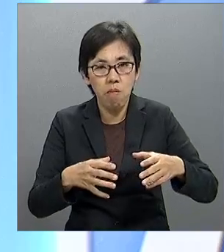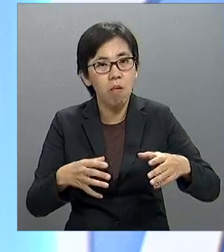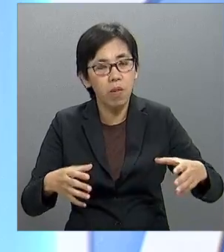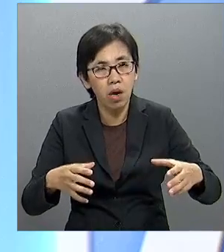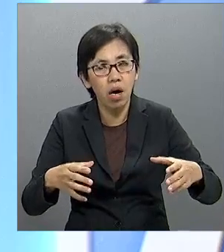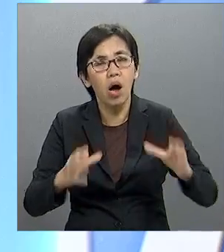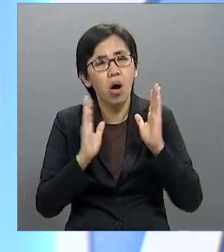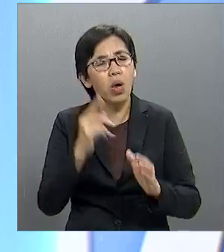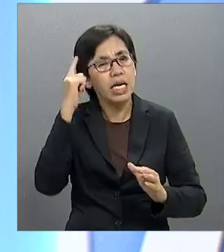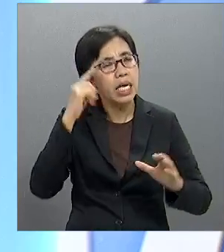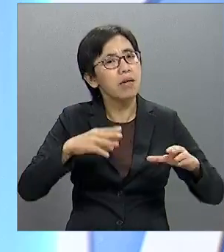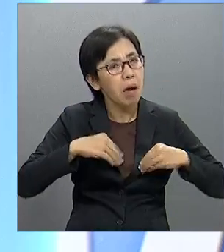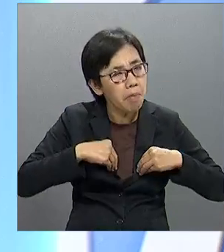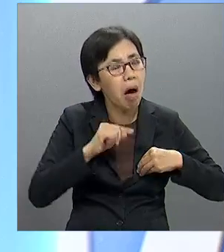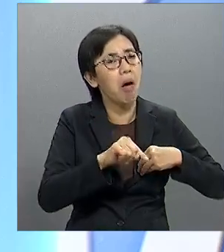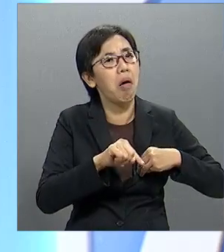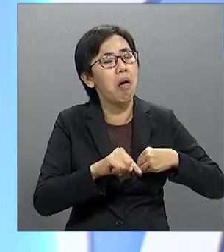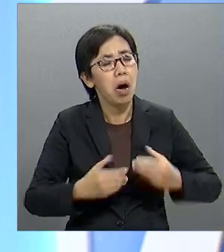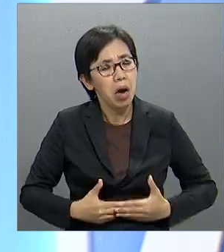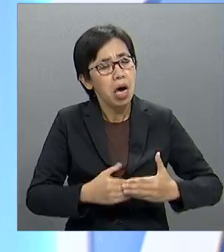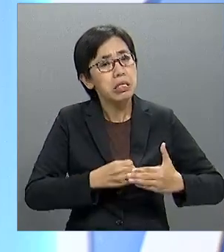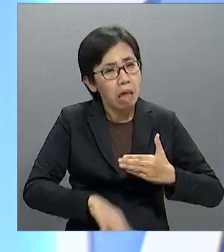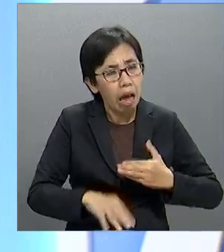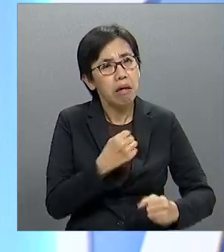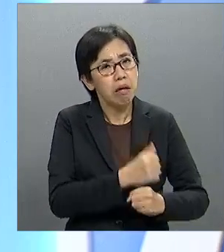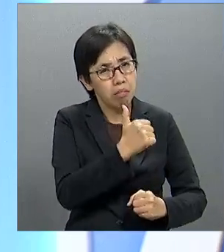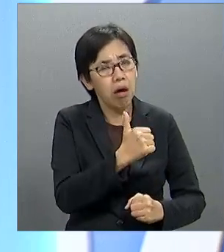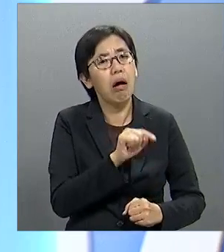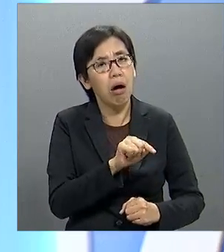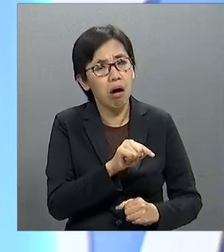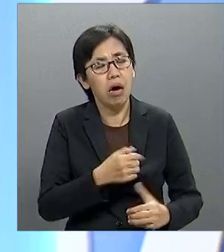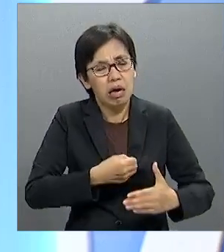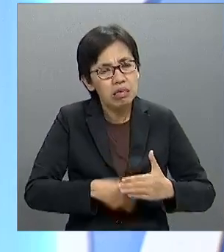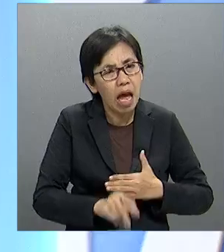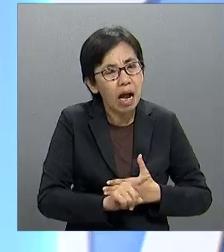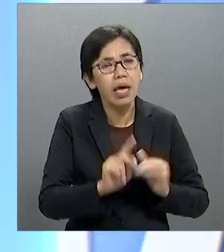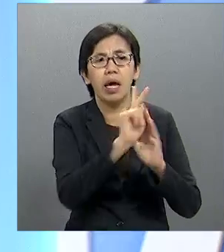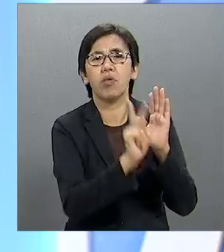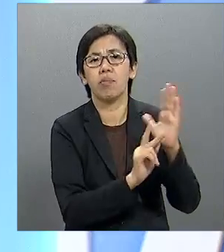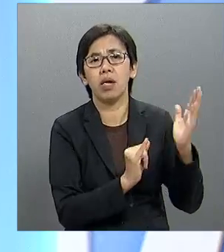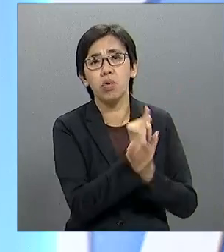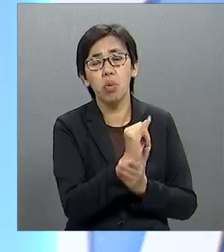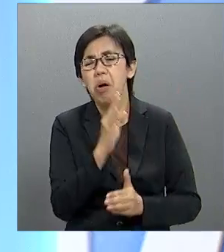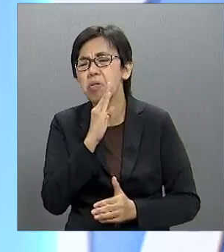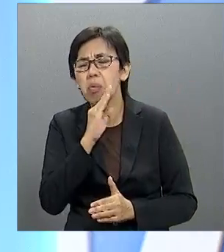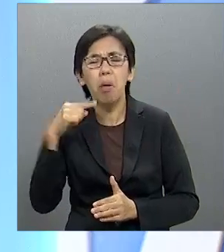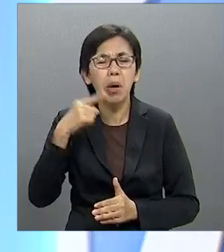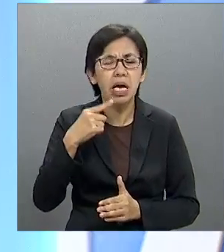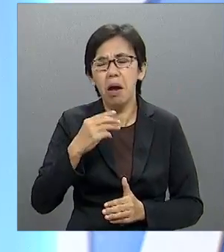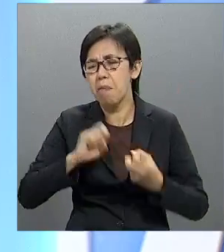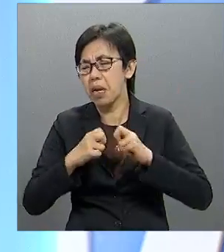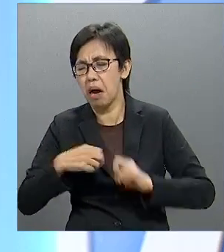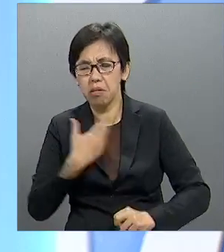ด้วยกับความคิดเรื่องของการทำแท้งว่าควรจะทำแพงให้ถูกกฎหมายถ้าไม่พร้อมหรือมีปัญหาในเรื่องสุขภาพนะคะ